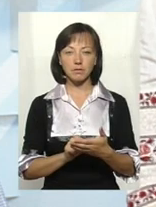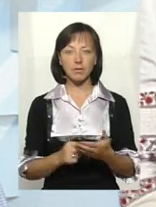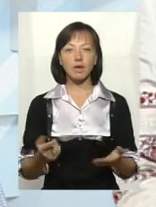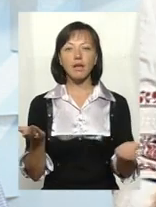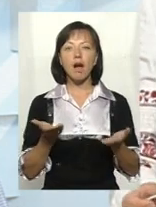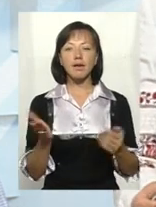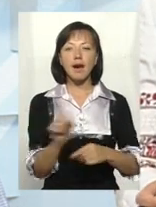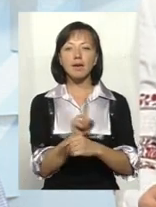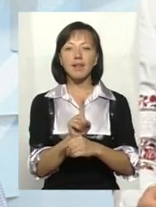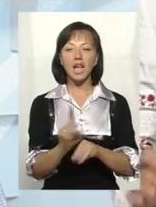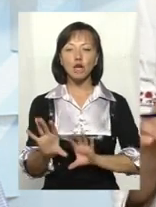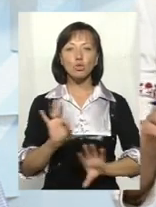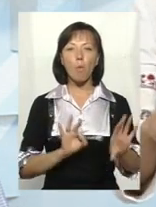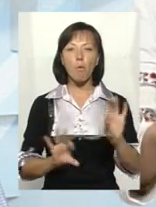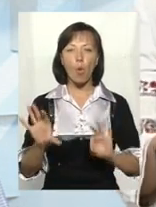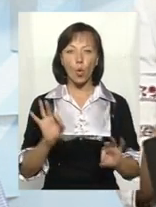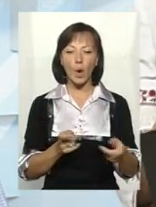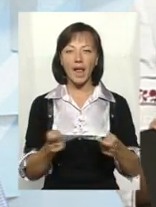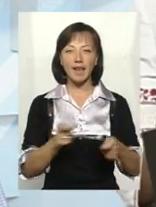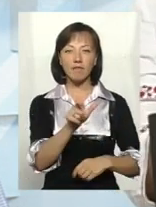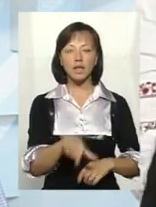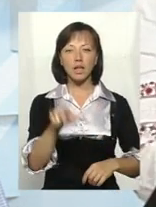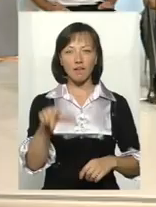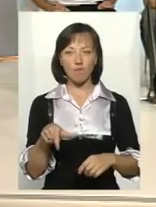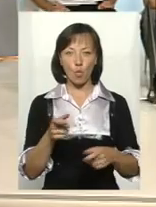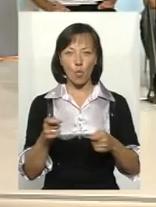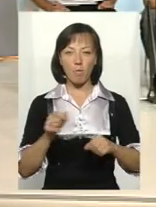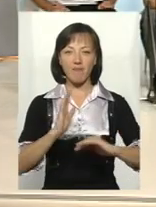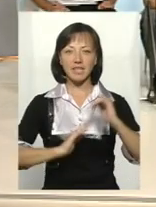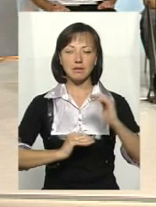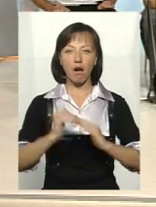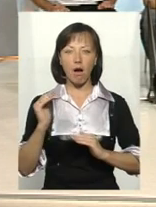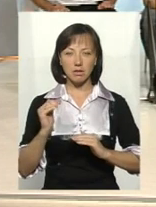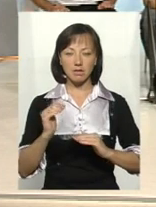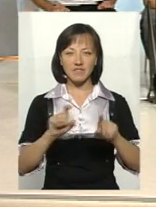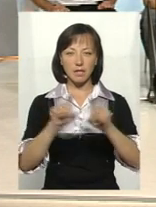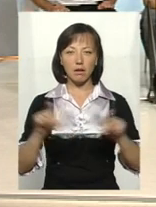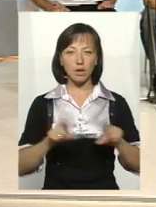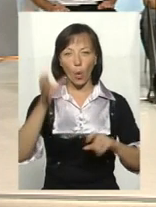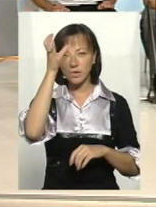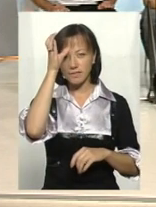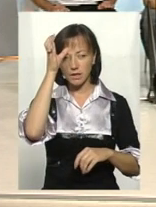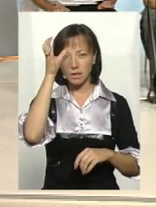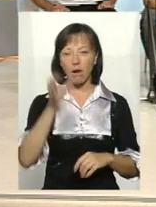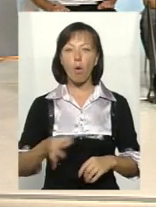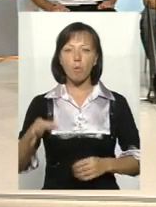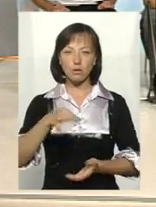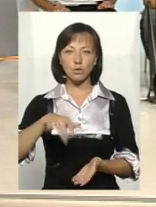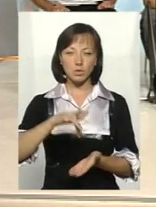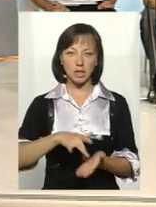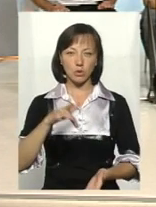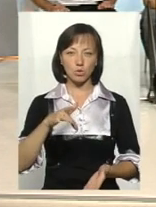Все-таки, які критерії добору керівників управлінських кадрів в закладах освіти обласного